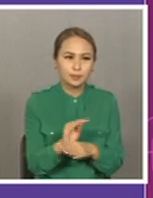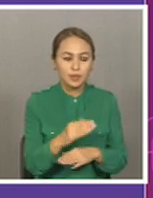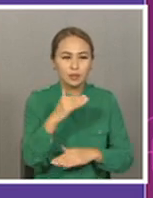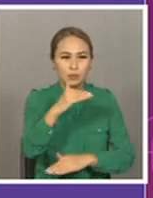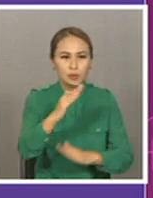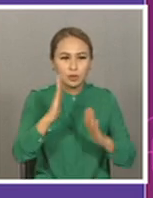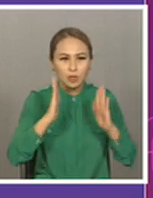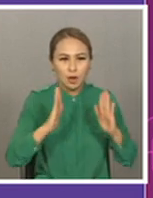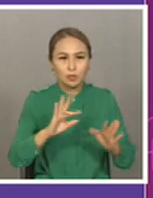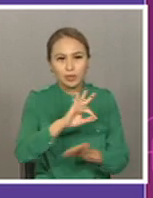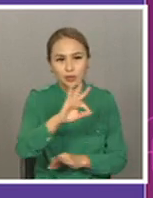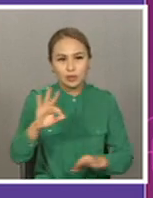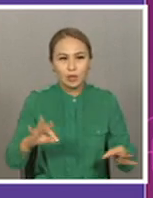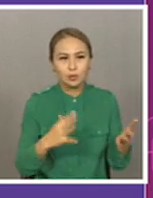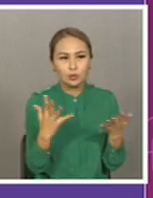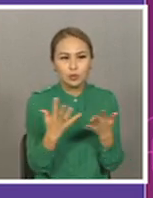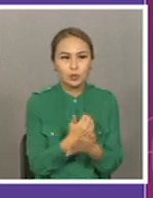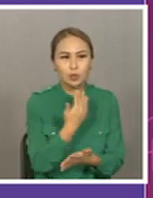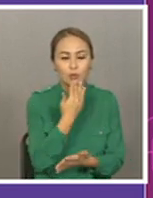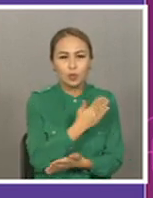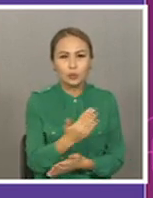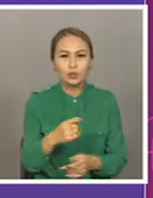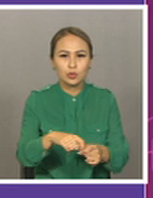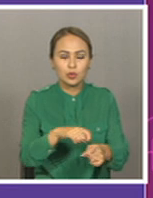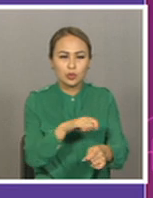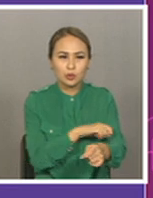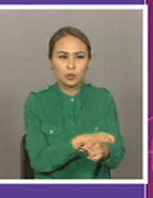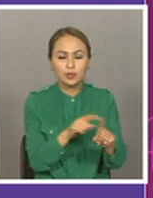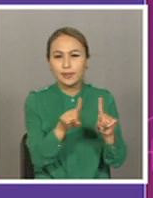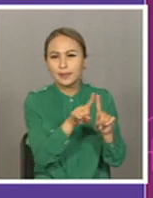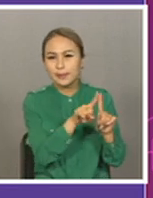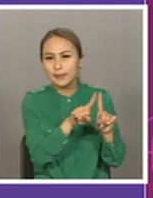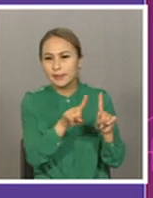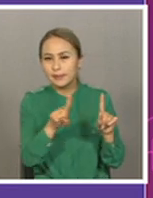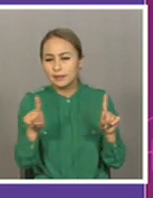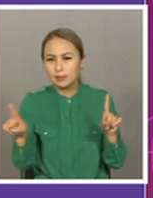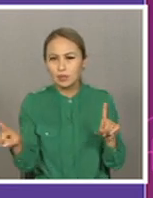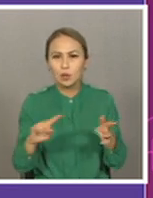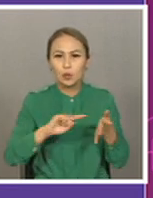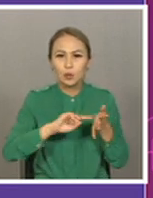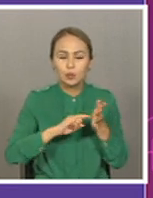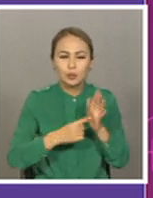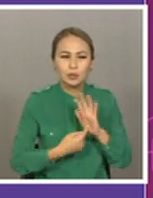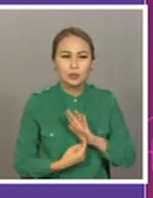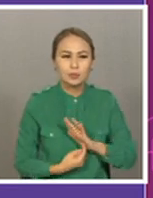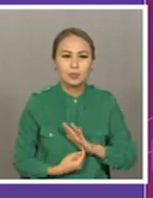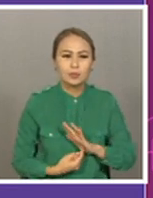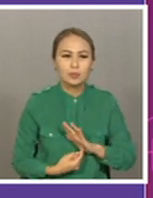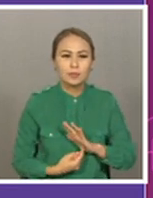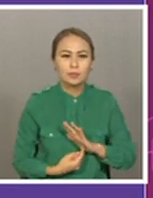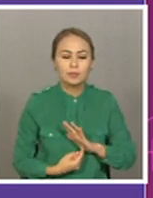төрт бұрыштың ауданын табу үшін оның ұзындығын еніне